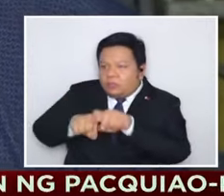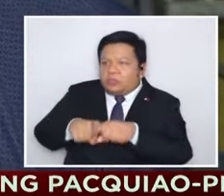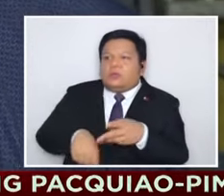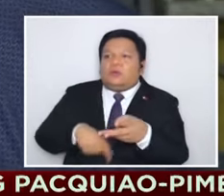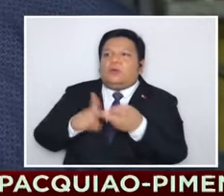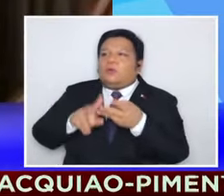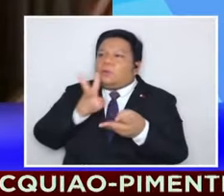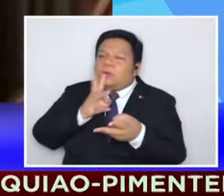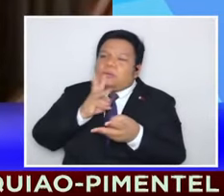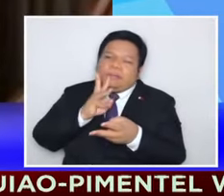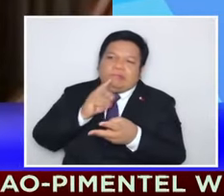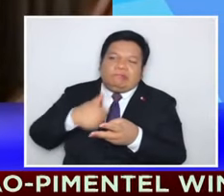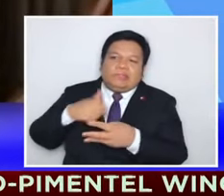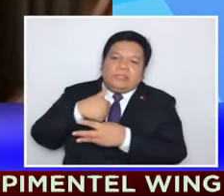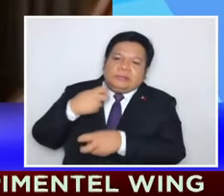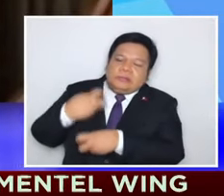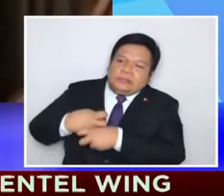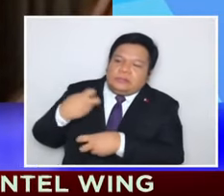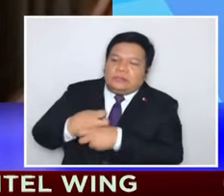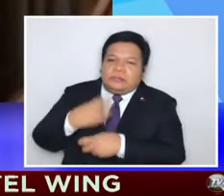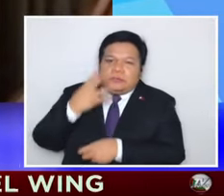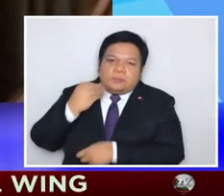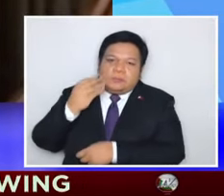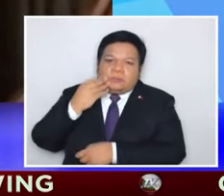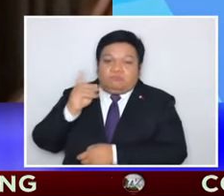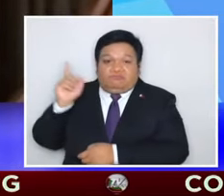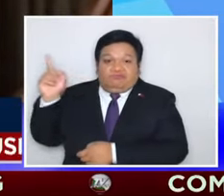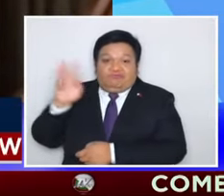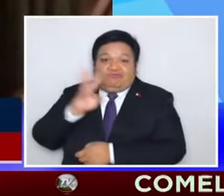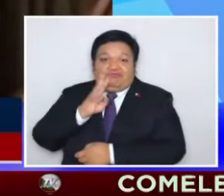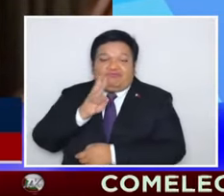hihirapan na rin kami. Sana po,